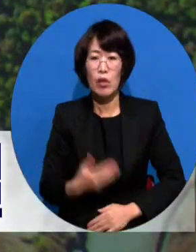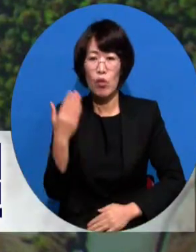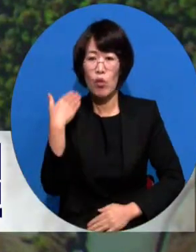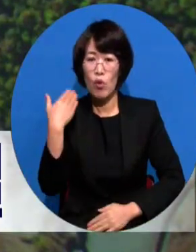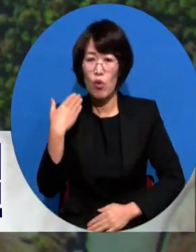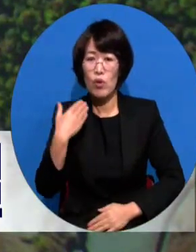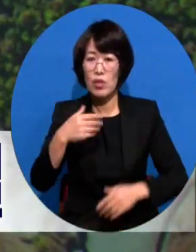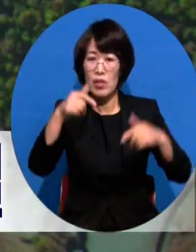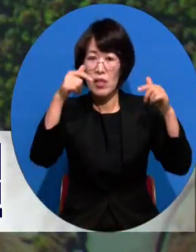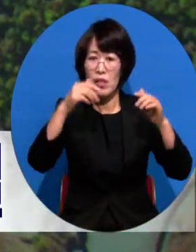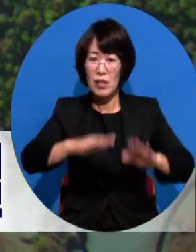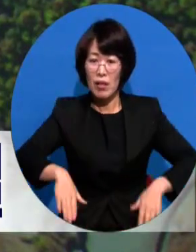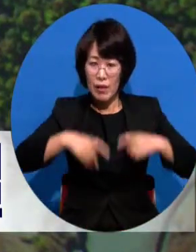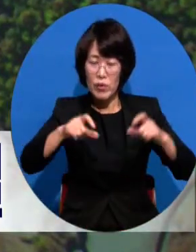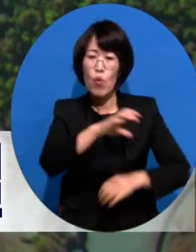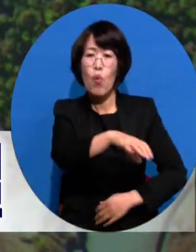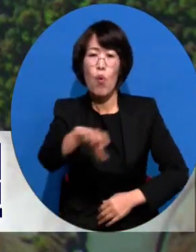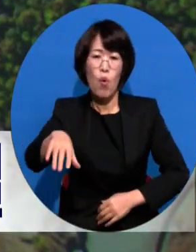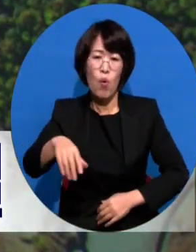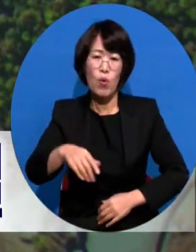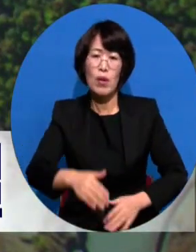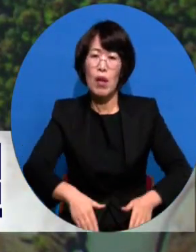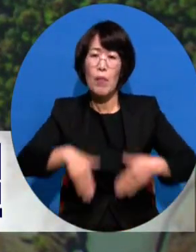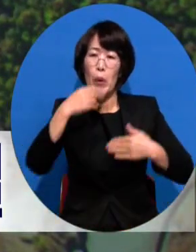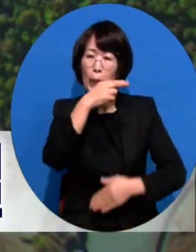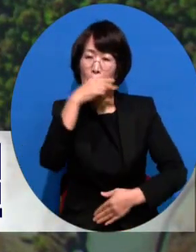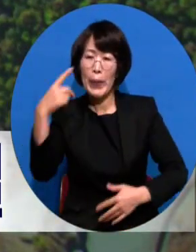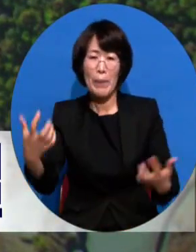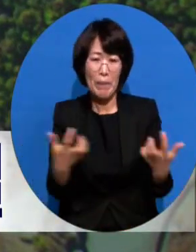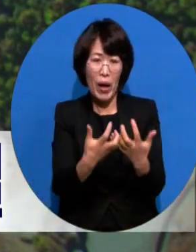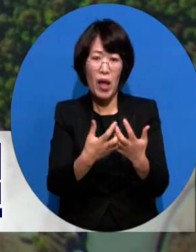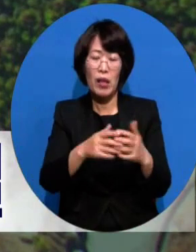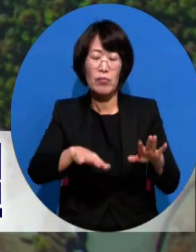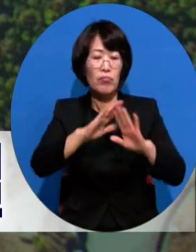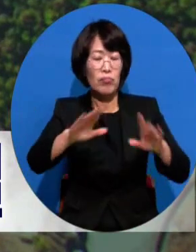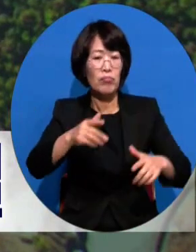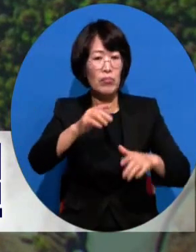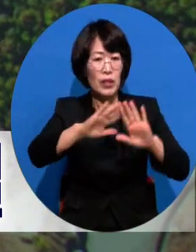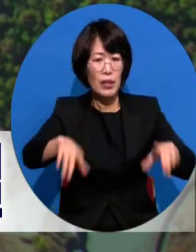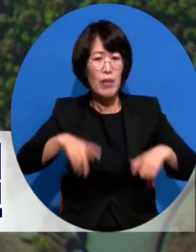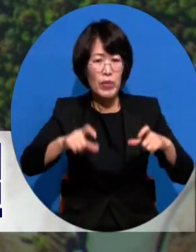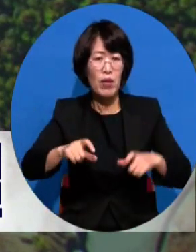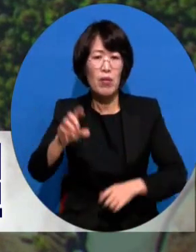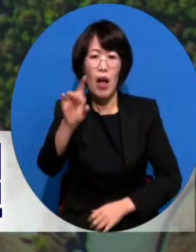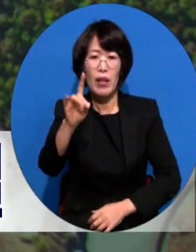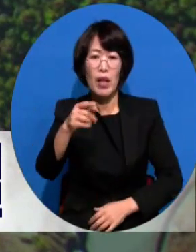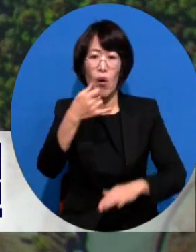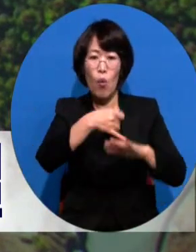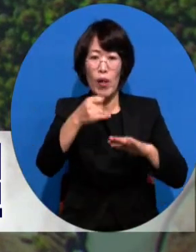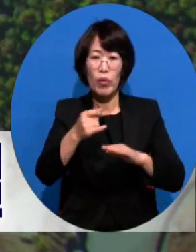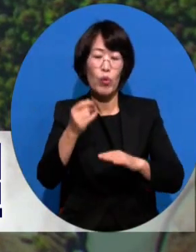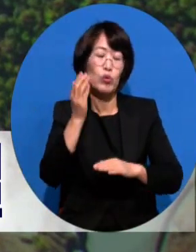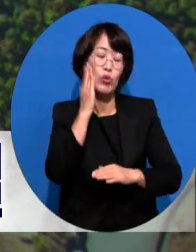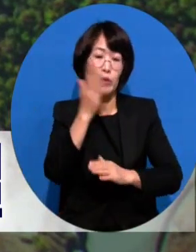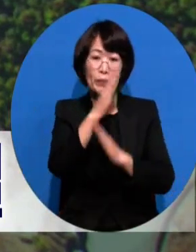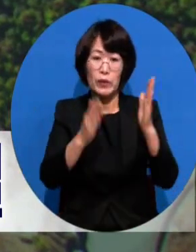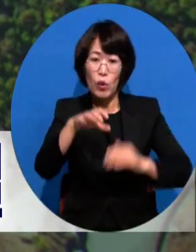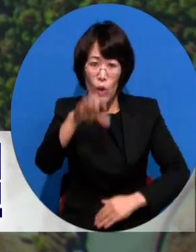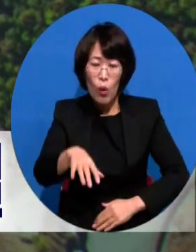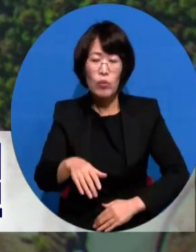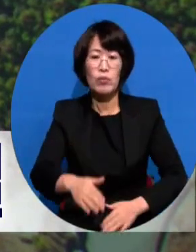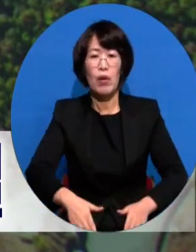요즘 남도 곳곳에 봄 기운이 완연한데요. 우리나라에서 유일한 난대 수목원인 완도 수목원에서는 봄의